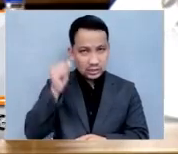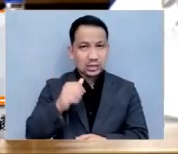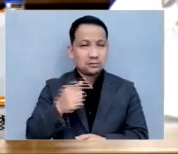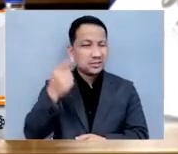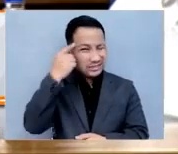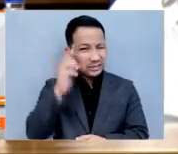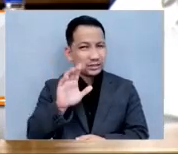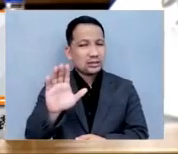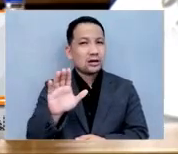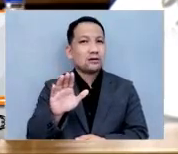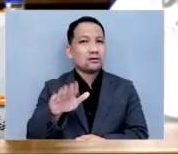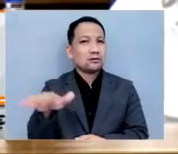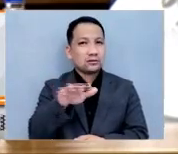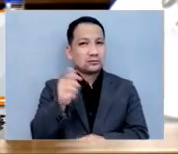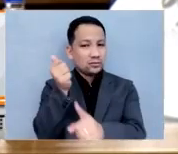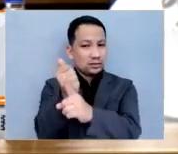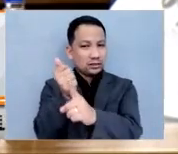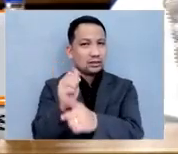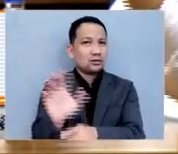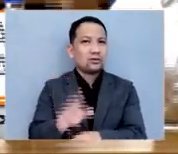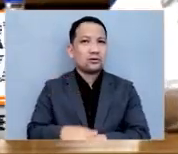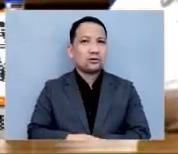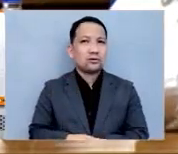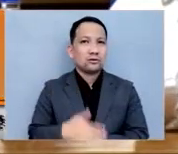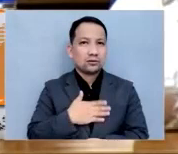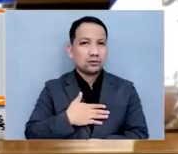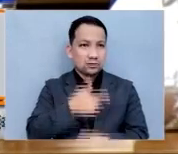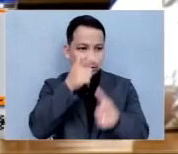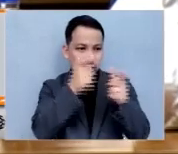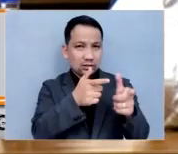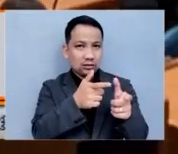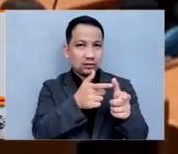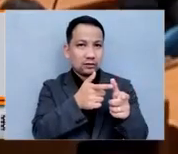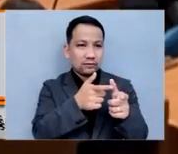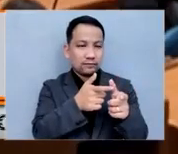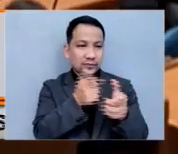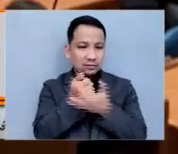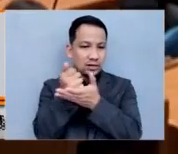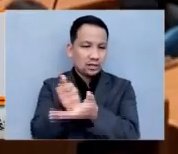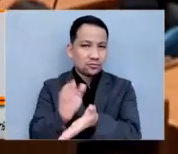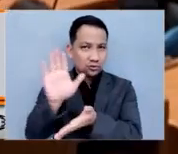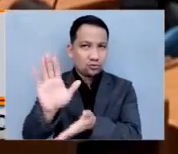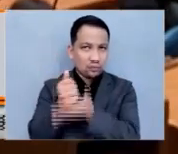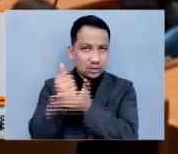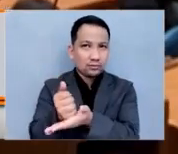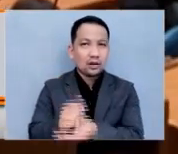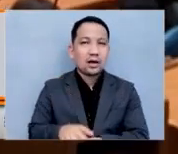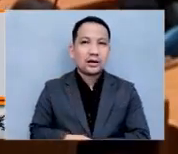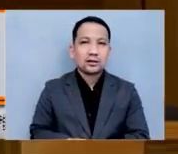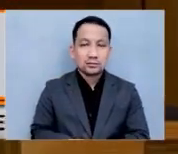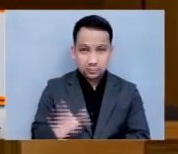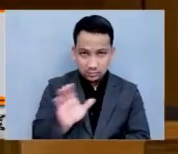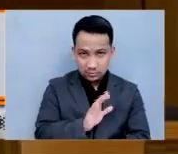this not as an attack on you, but please look at it as a lifeline. Kong Arnie,